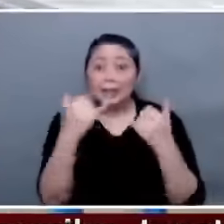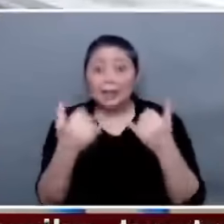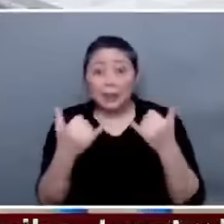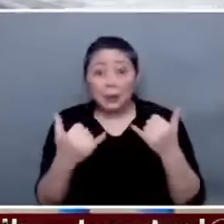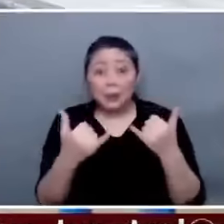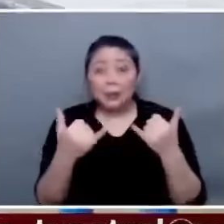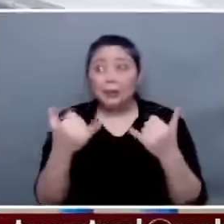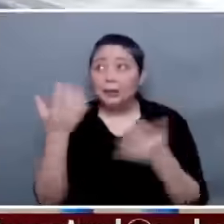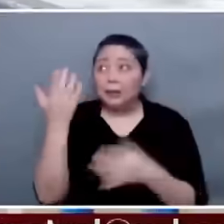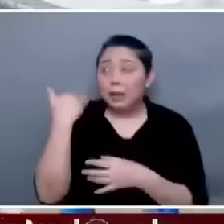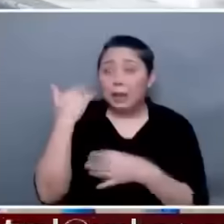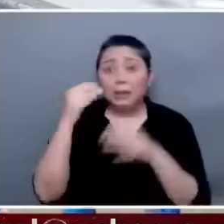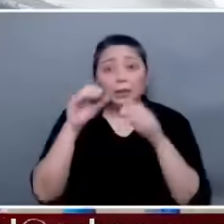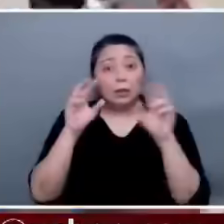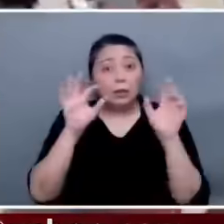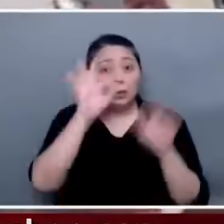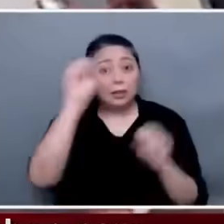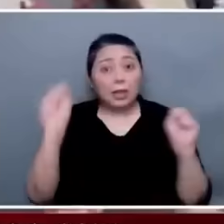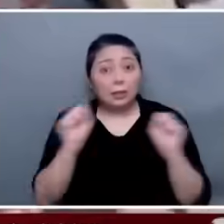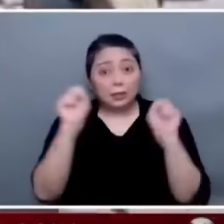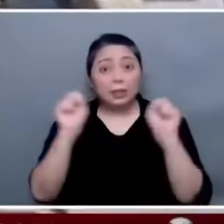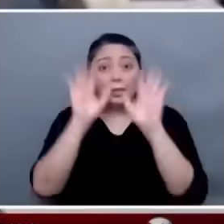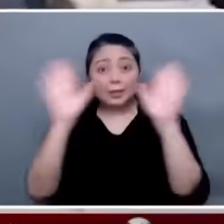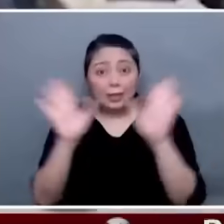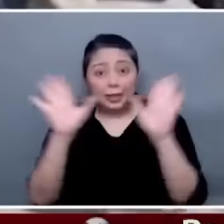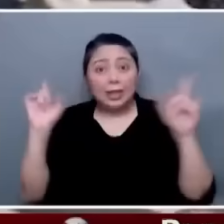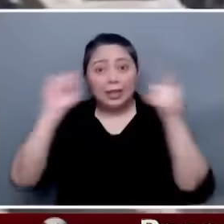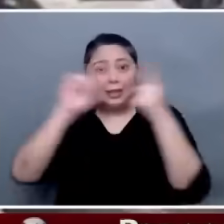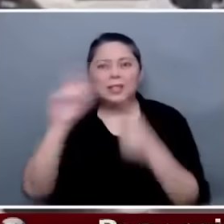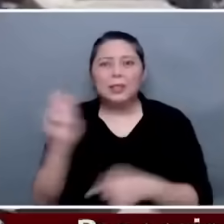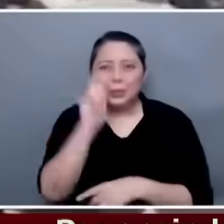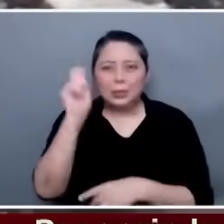weekend. Kailangan lang na sumunod pa rin sa mga health